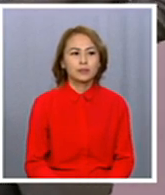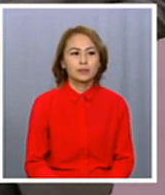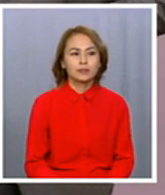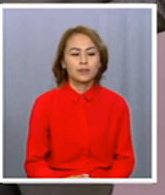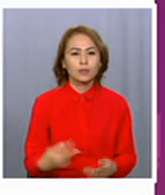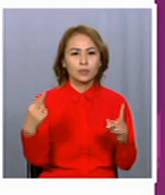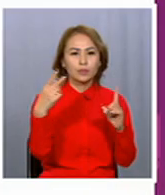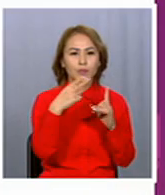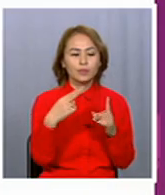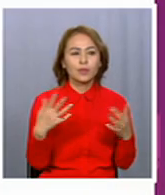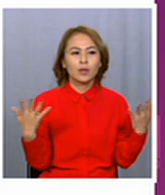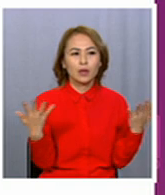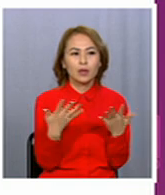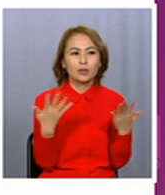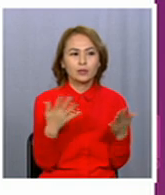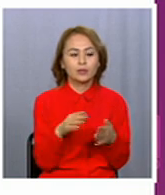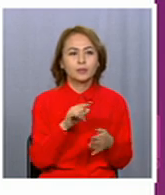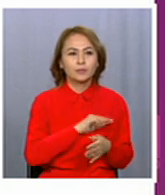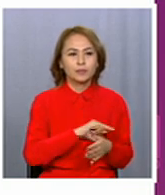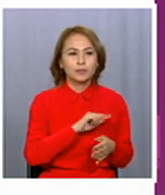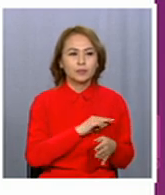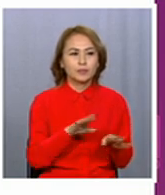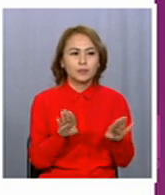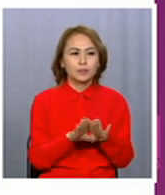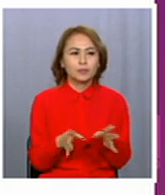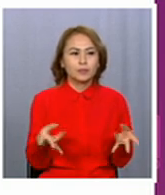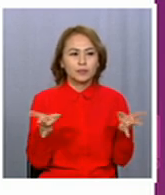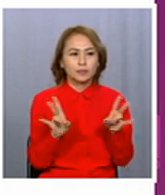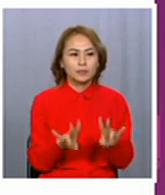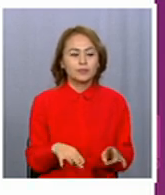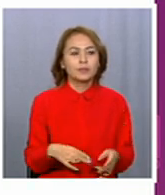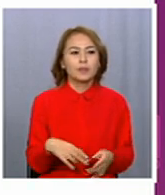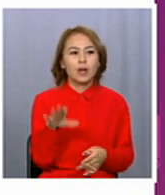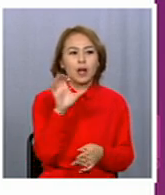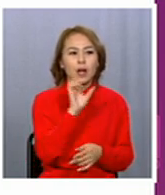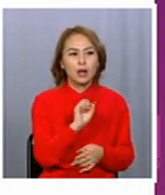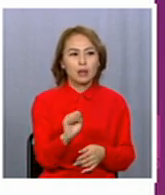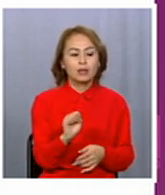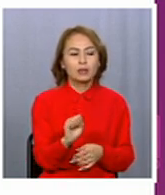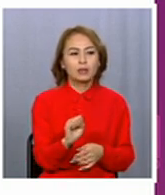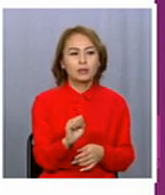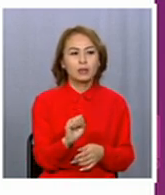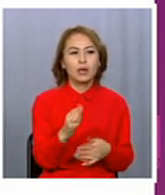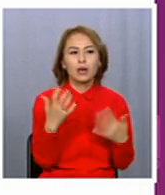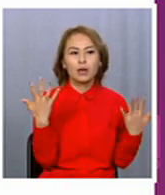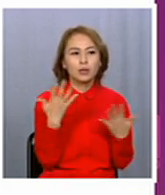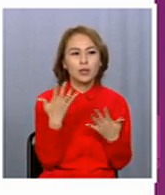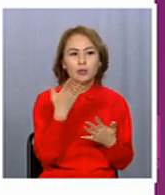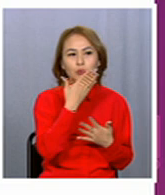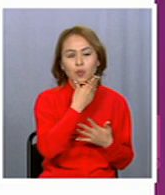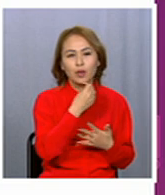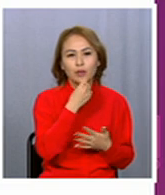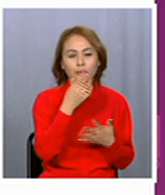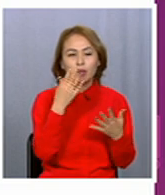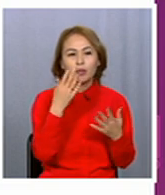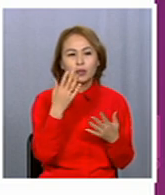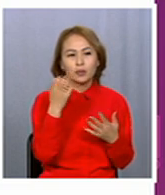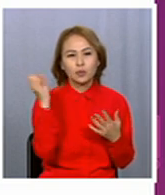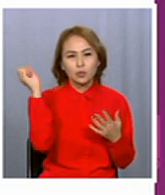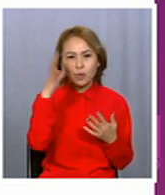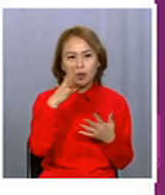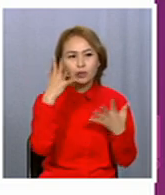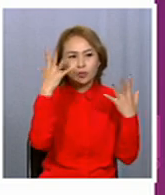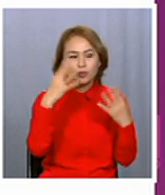Сөйлемдердің қайсысы пікір болып табылады? А нұсқасы – қандай шуақты күн?